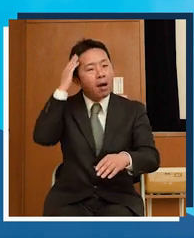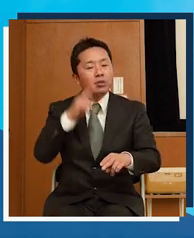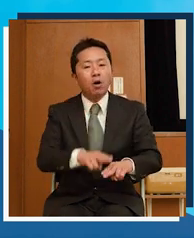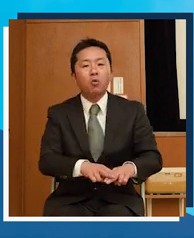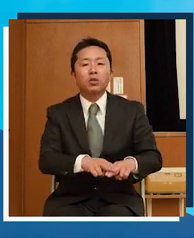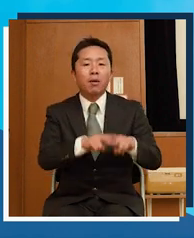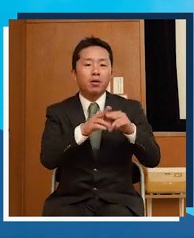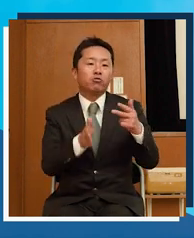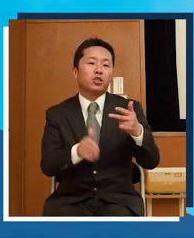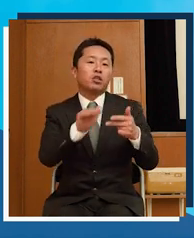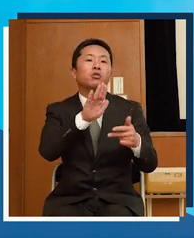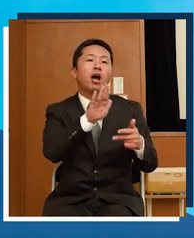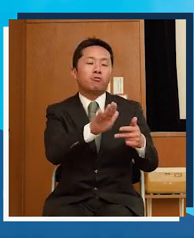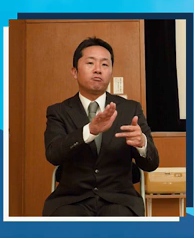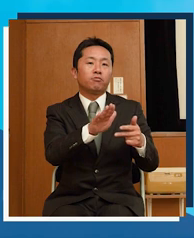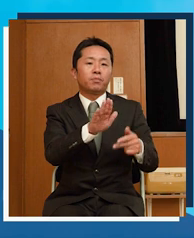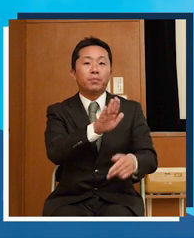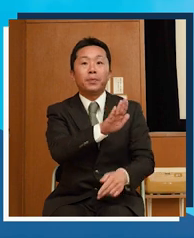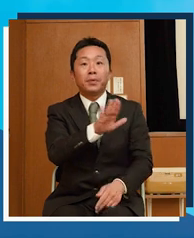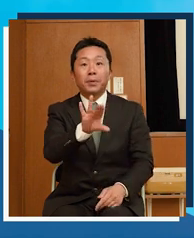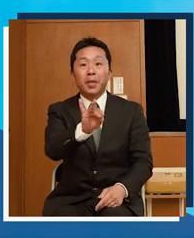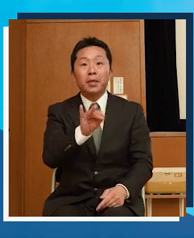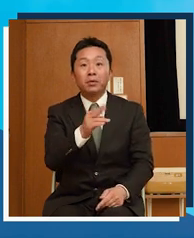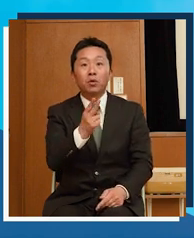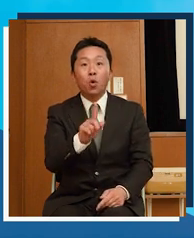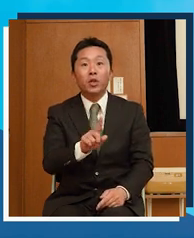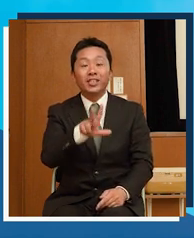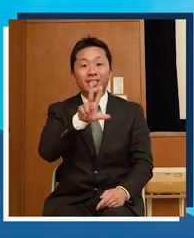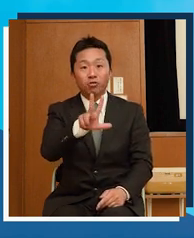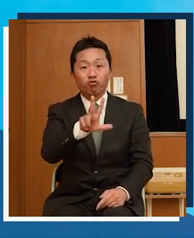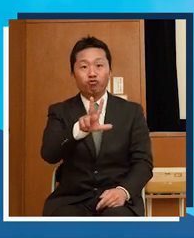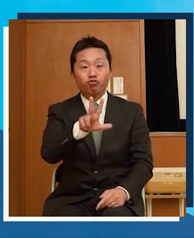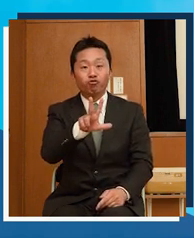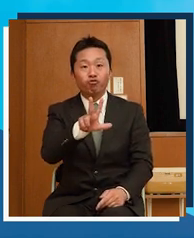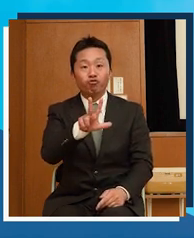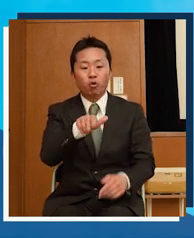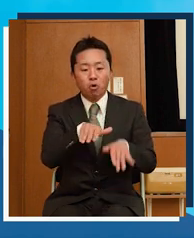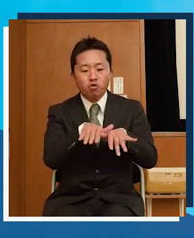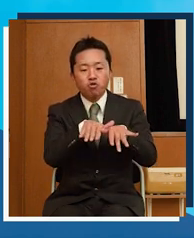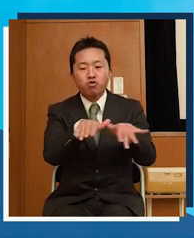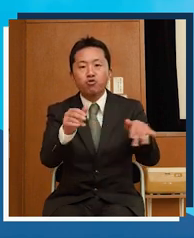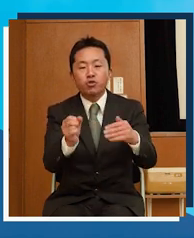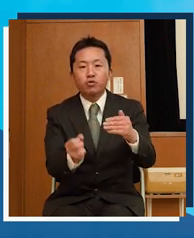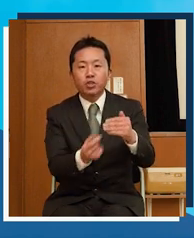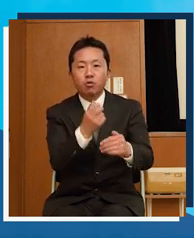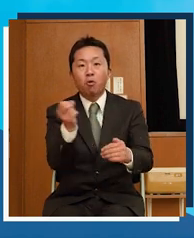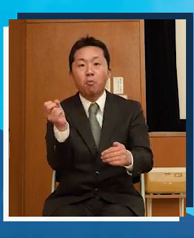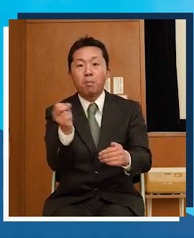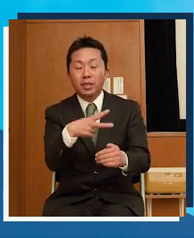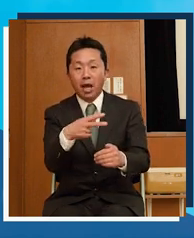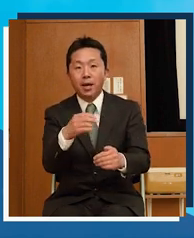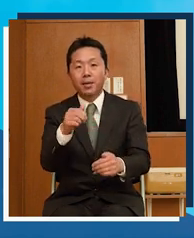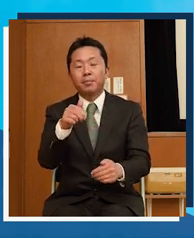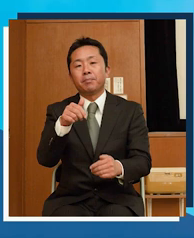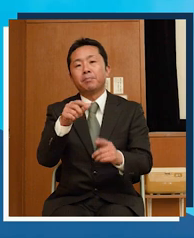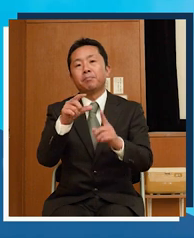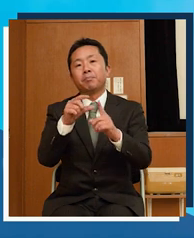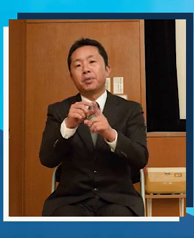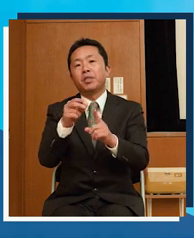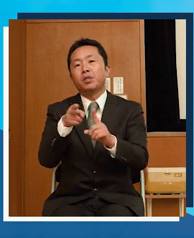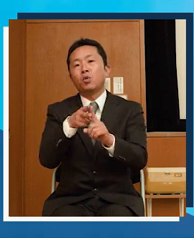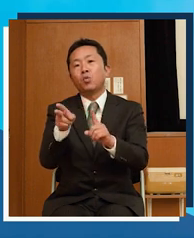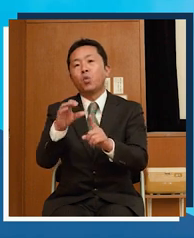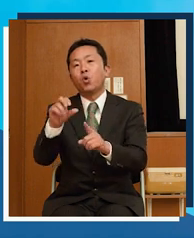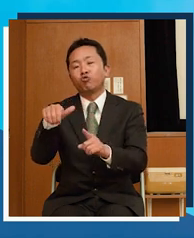所有施設がありますレッドヒルで起こったジェット燃料の留出事故及びピーフスを含む